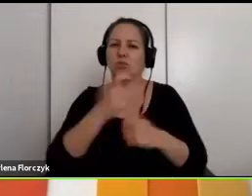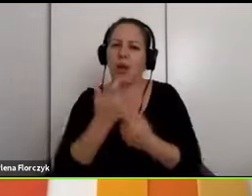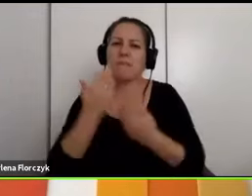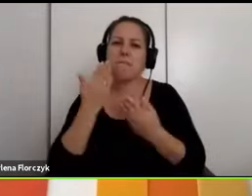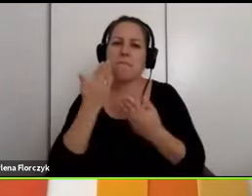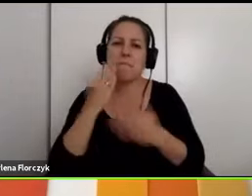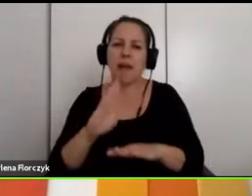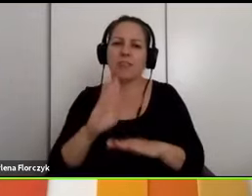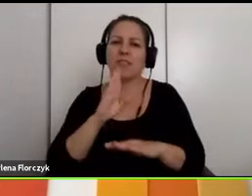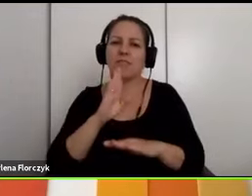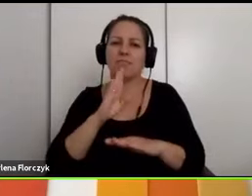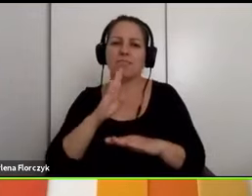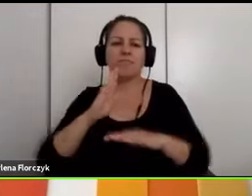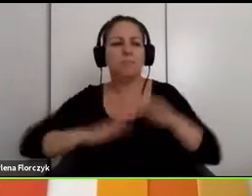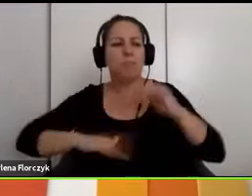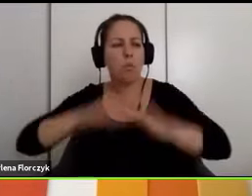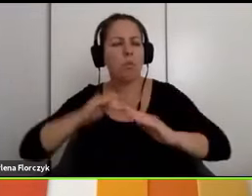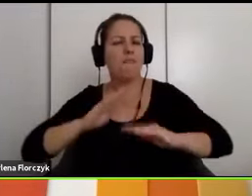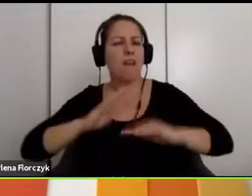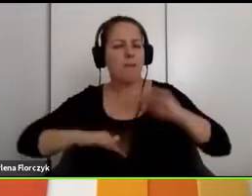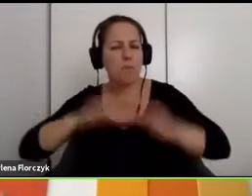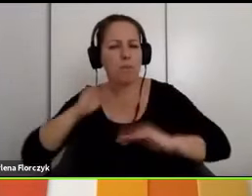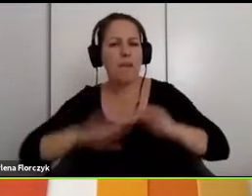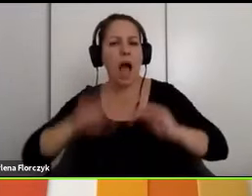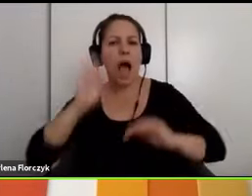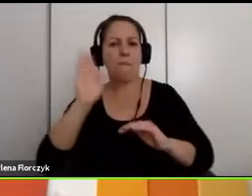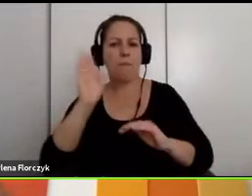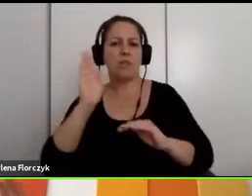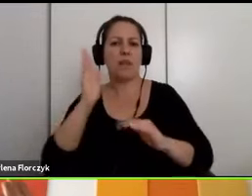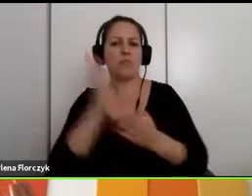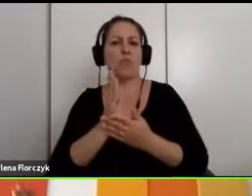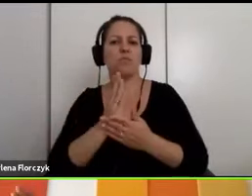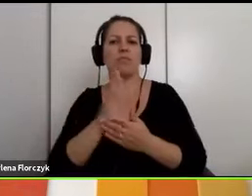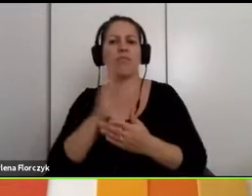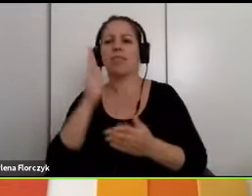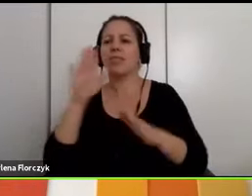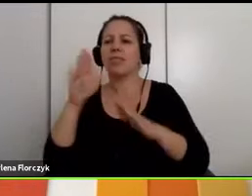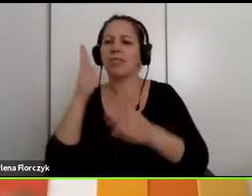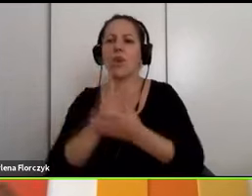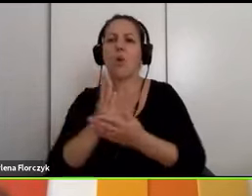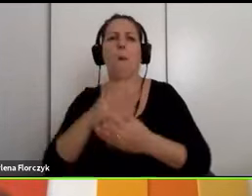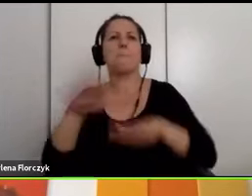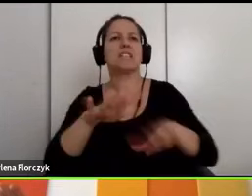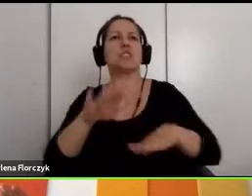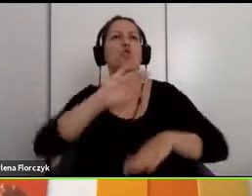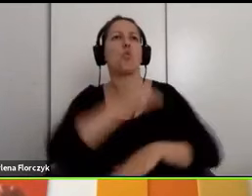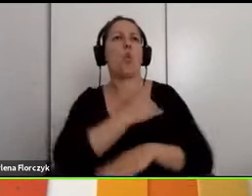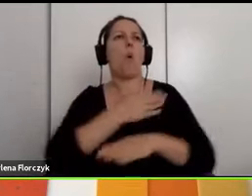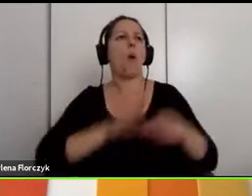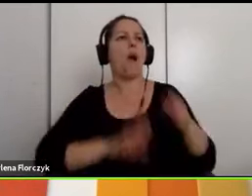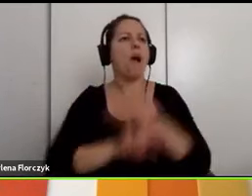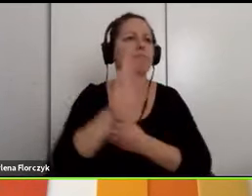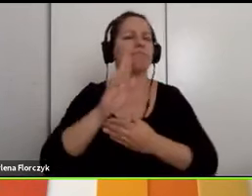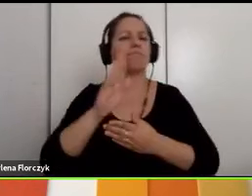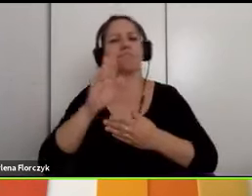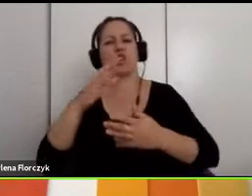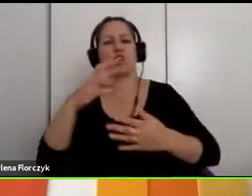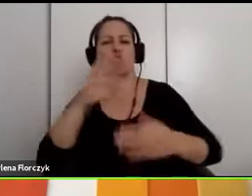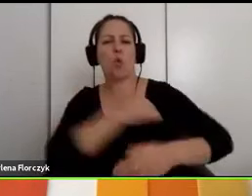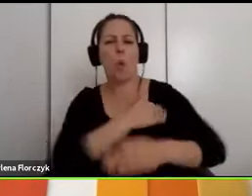się budowali i później już zdawali, tylko miejsce jest w szkole. Znaczy tylko szkoła aktorska